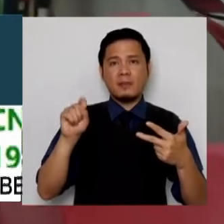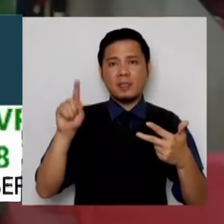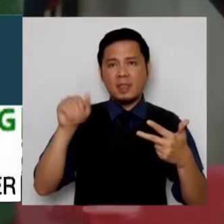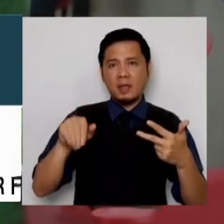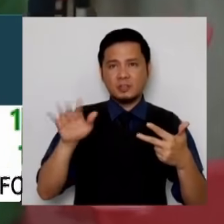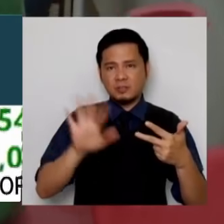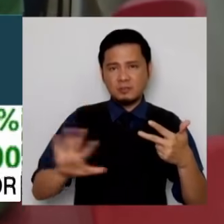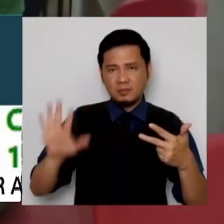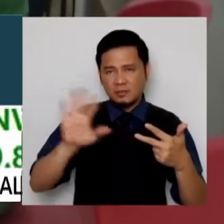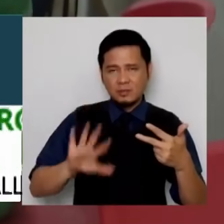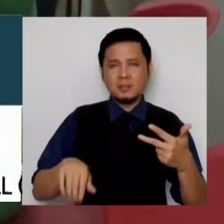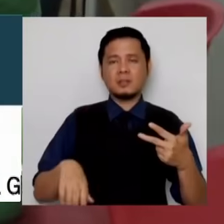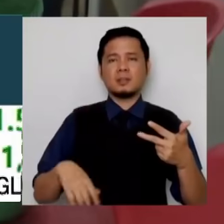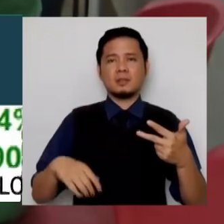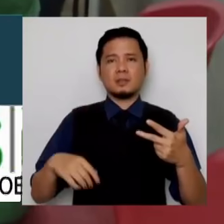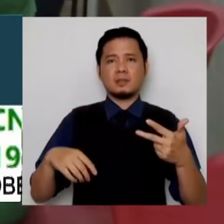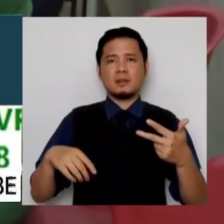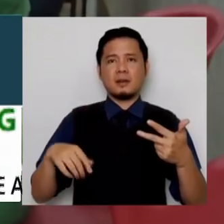11,421 and